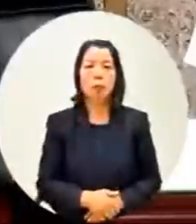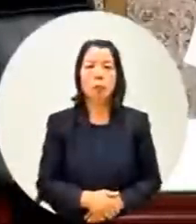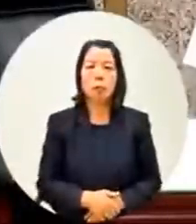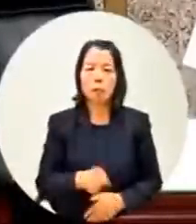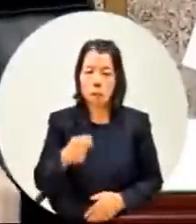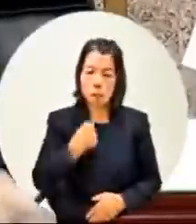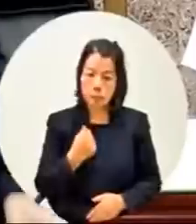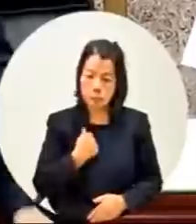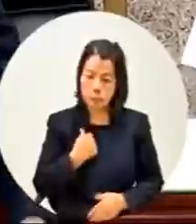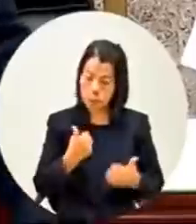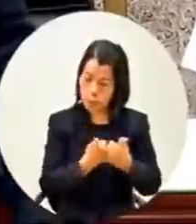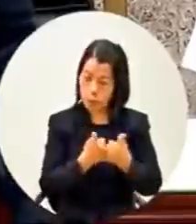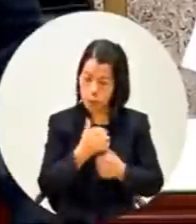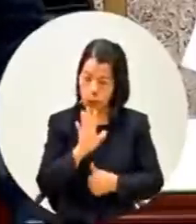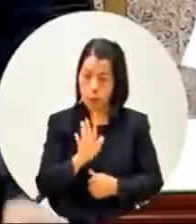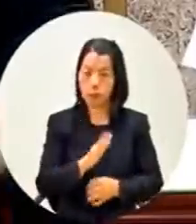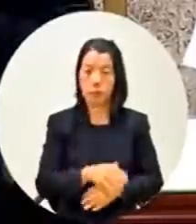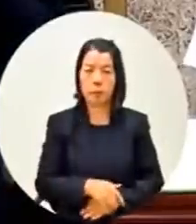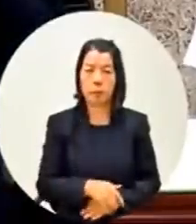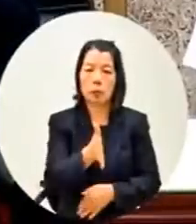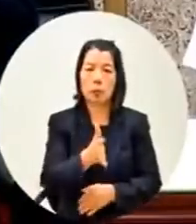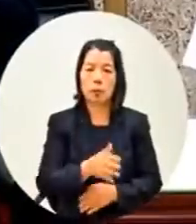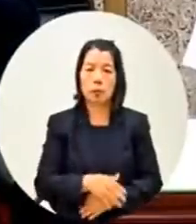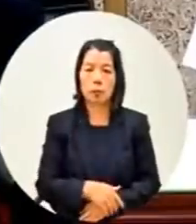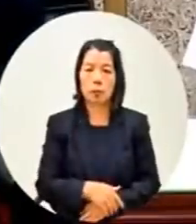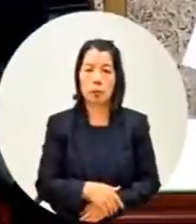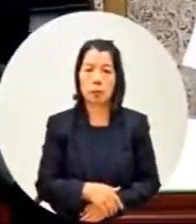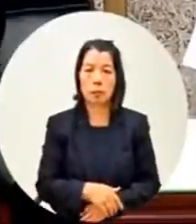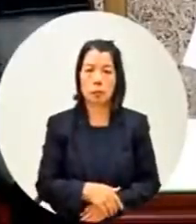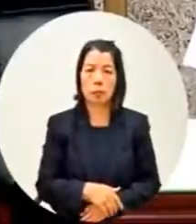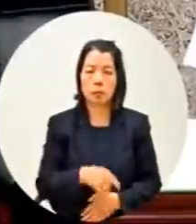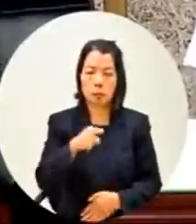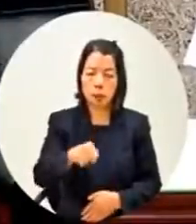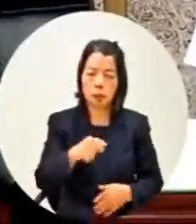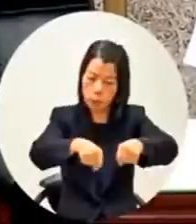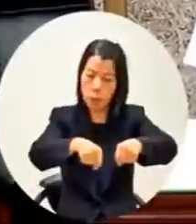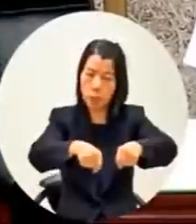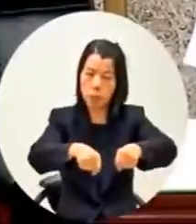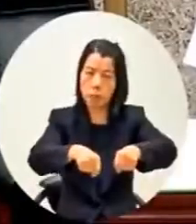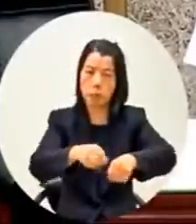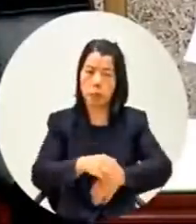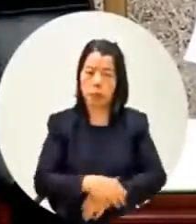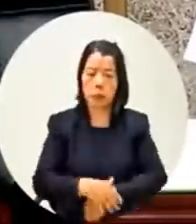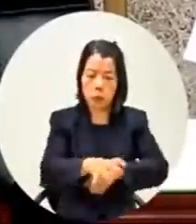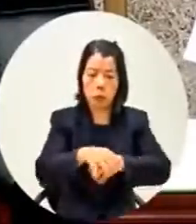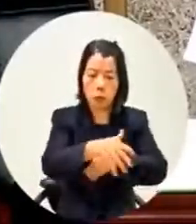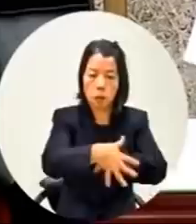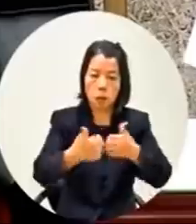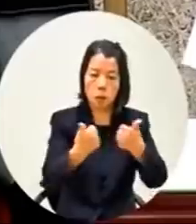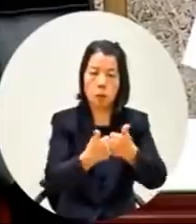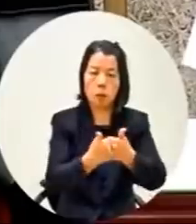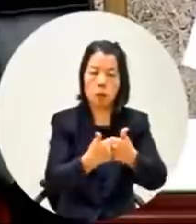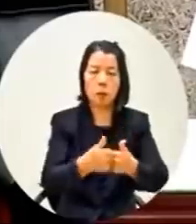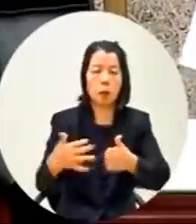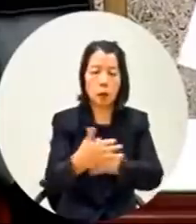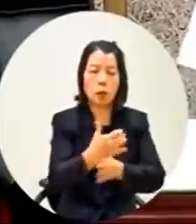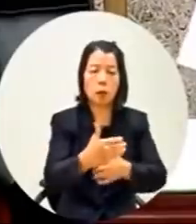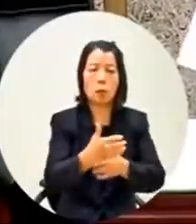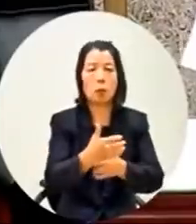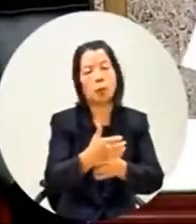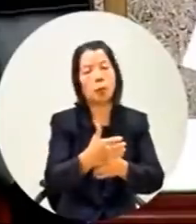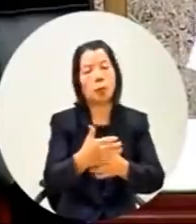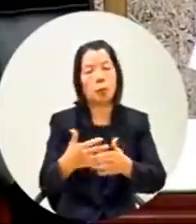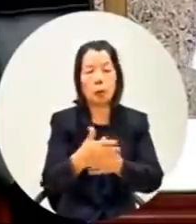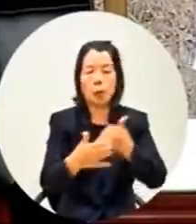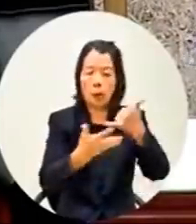道有这个会议了？ 是。 请问一下，既然这个计划是农委会渔业署以及海洋局共同的